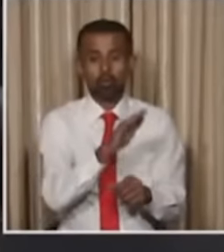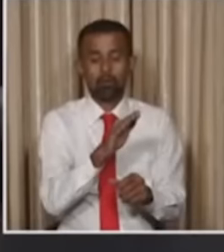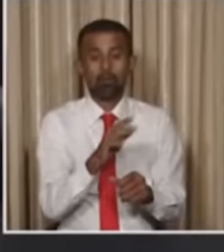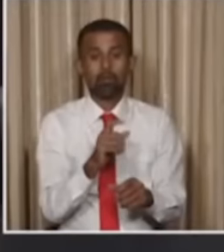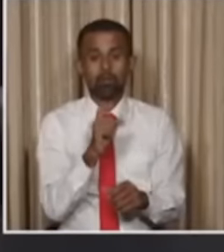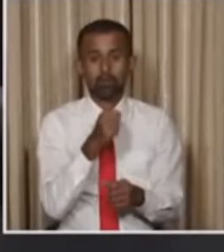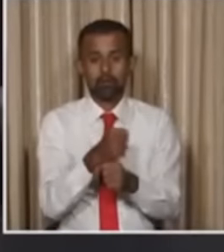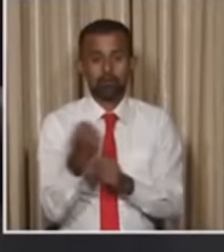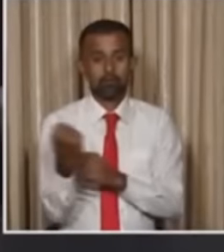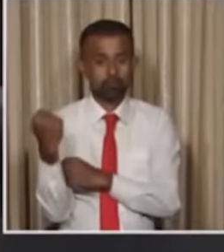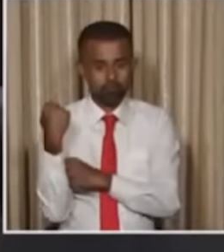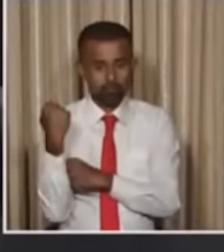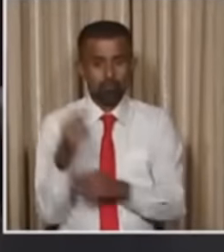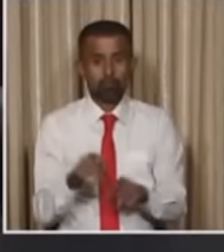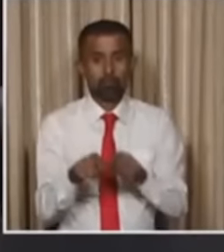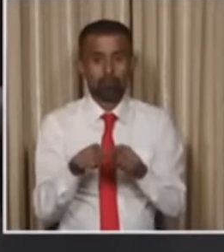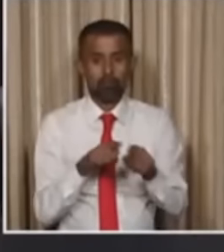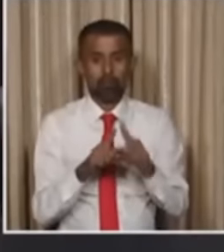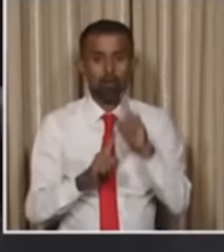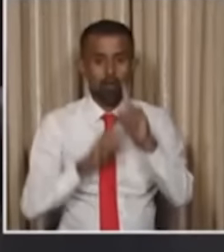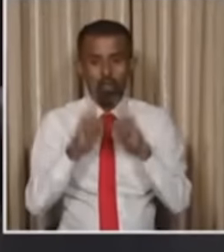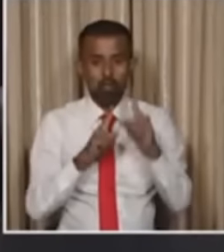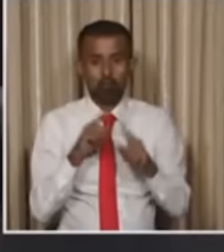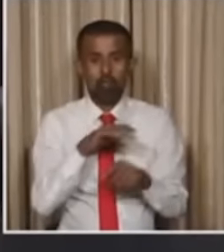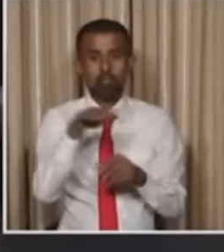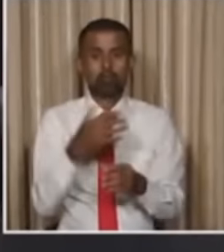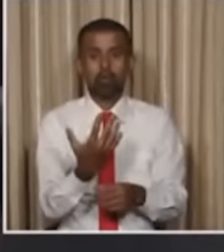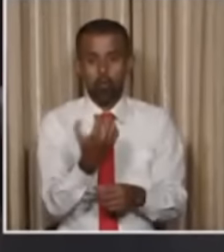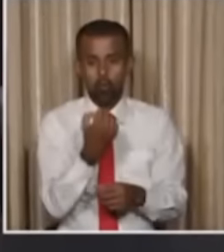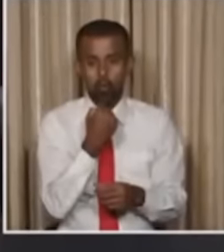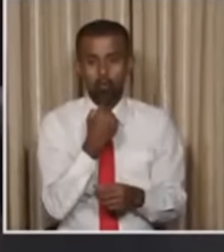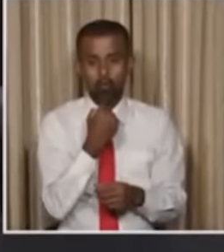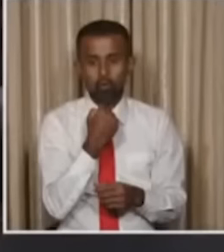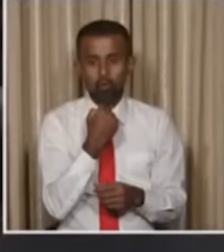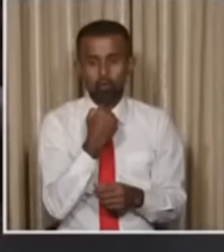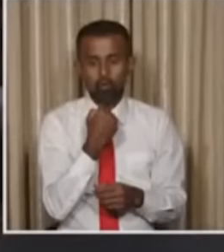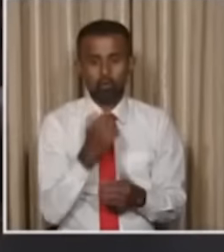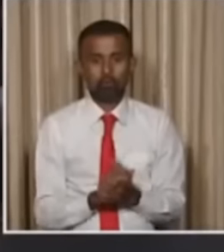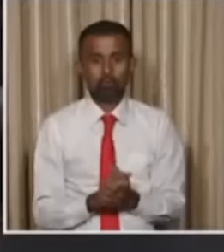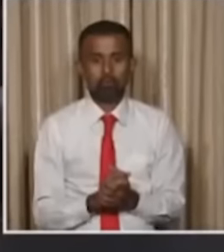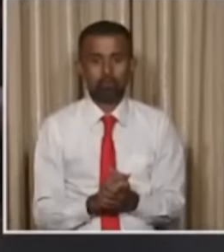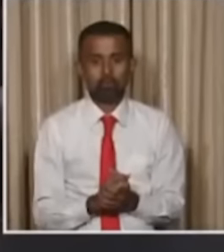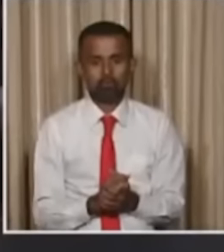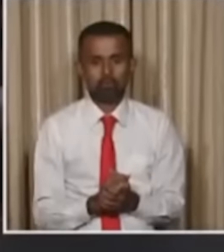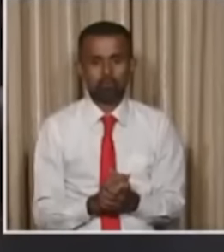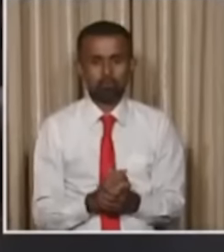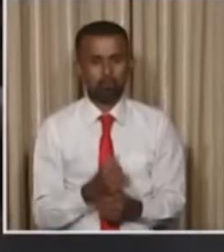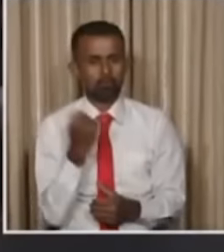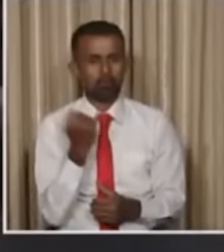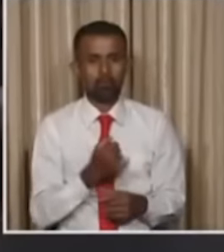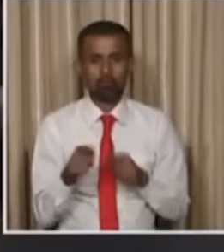කියන එක ශක්තිමත් කරන විදිය ගැන සංවාදයක් අපිට සමාජය තුළ අවශ්‍යයි. මේක මේ ඉතාමත්ම පටු